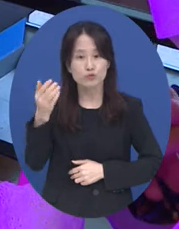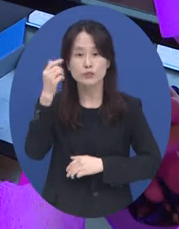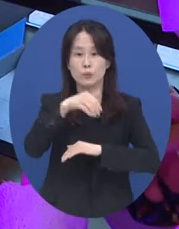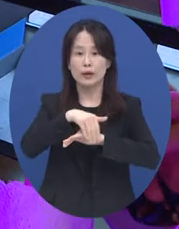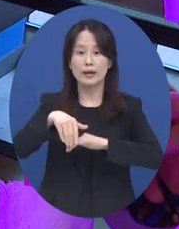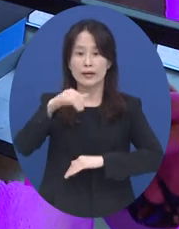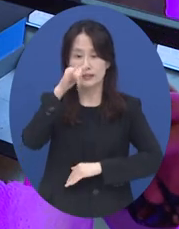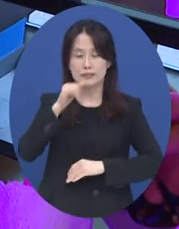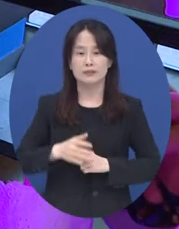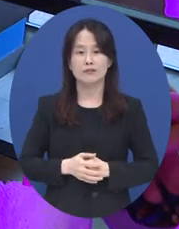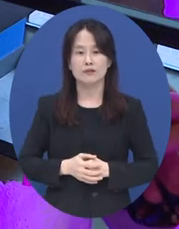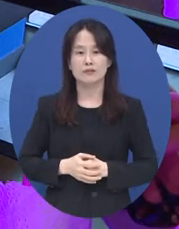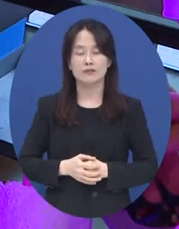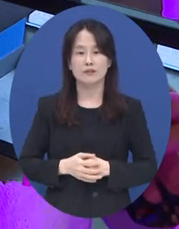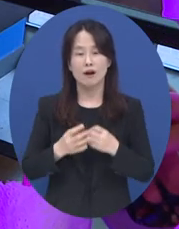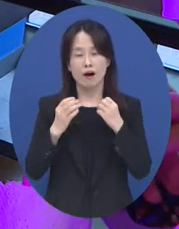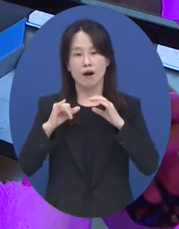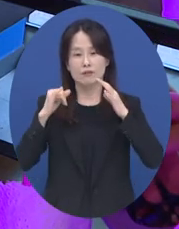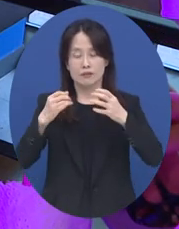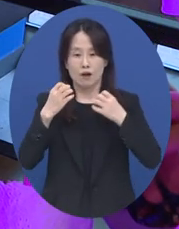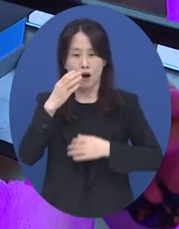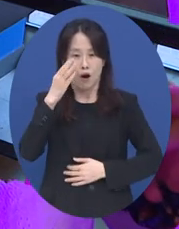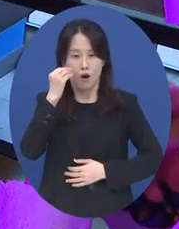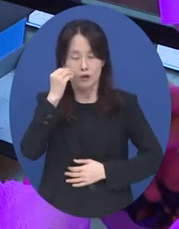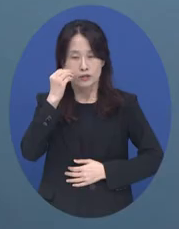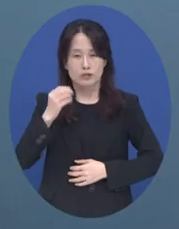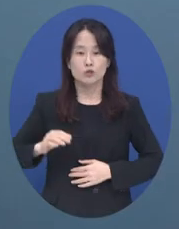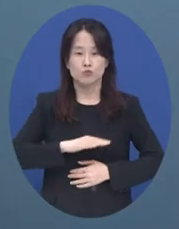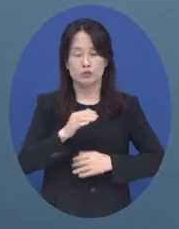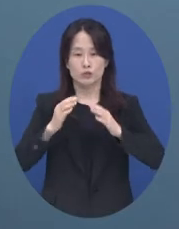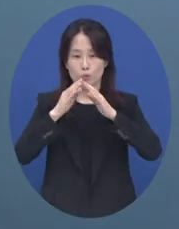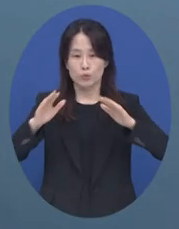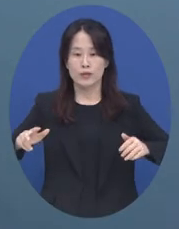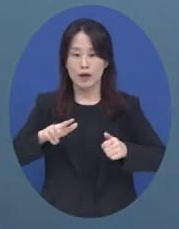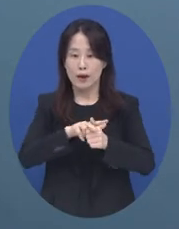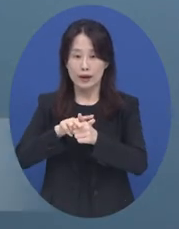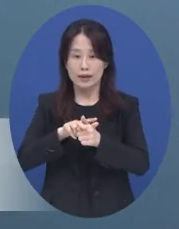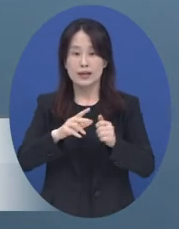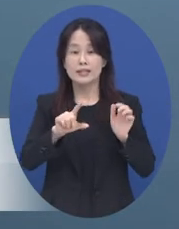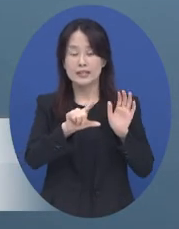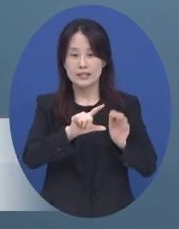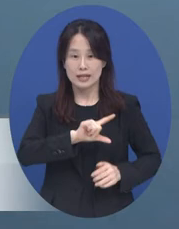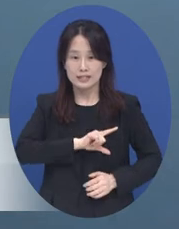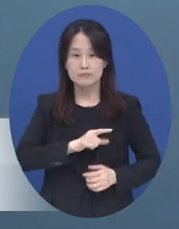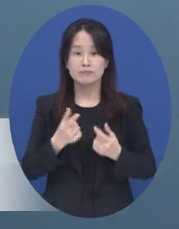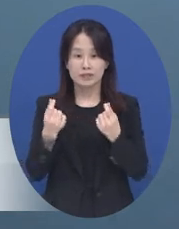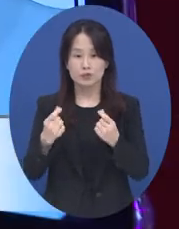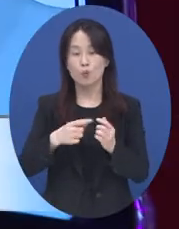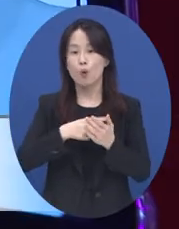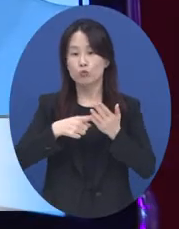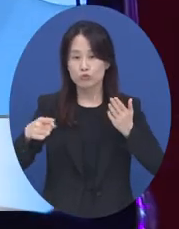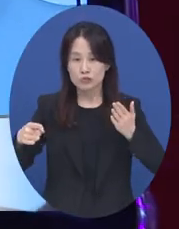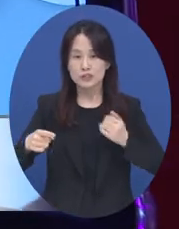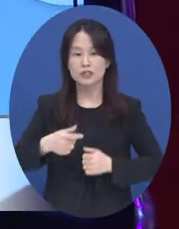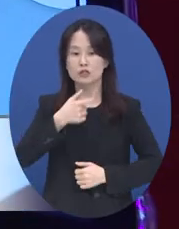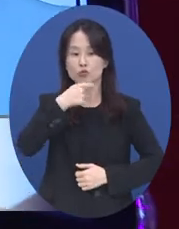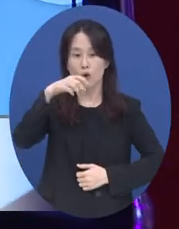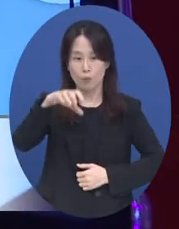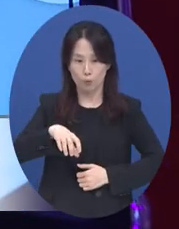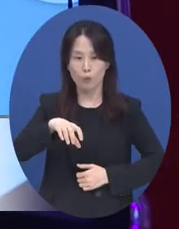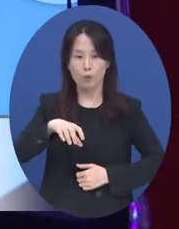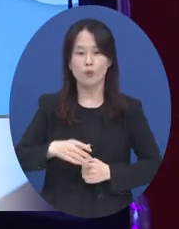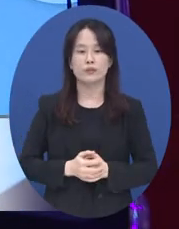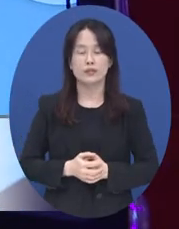만납니다. 세상 신기 우리 동네 확장 현실 마켓이란 이름을 내걸었고, 구리 전통시장과 수원